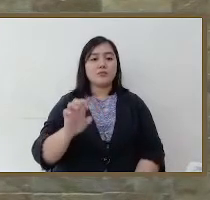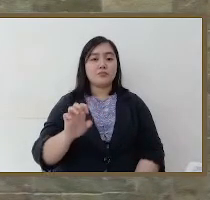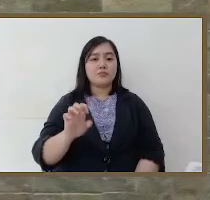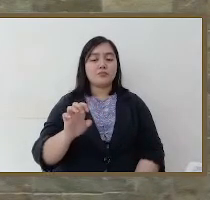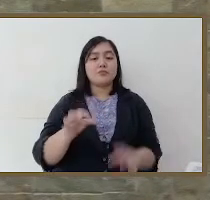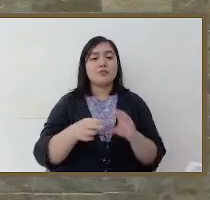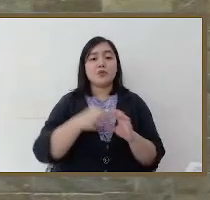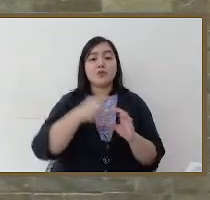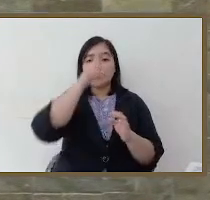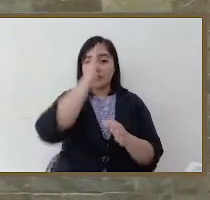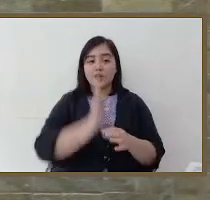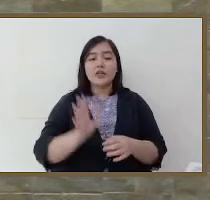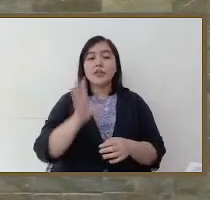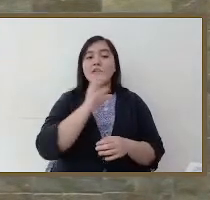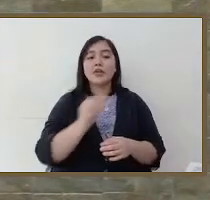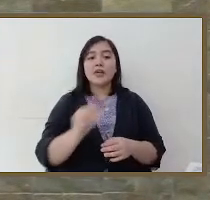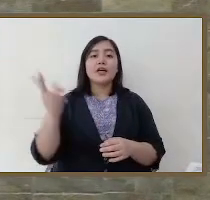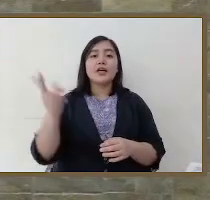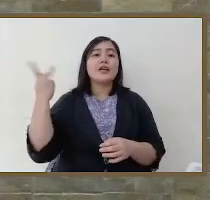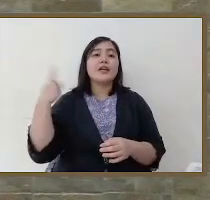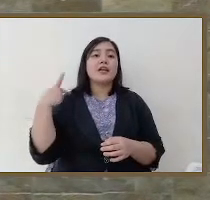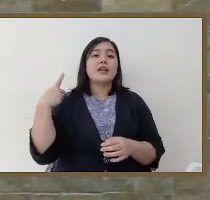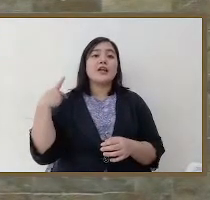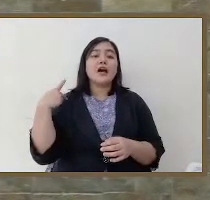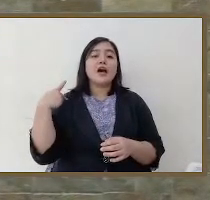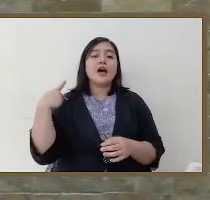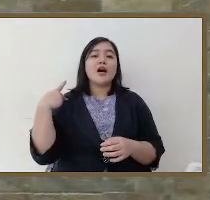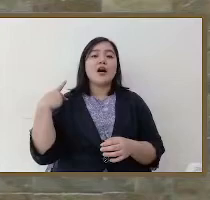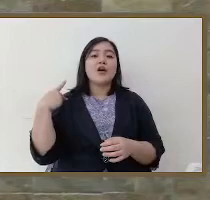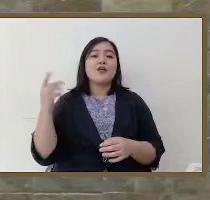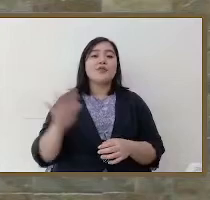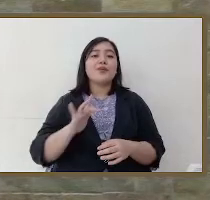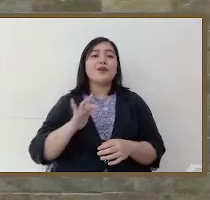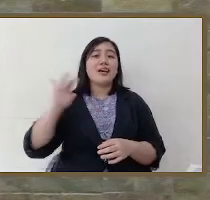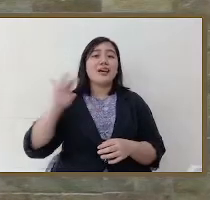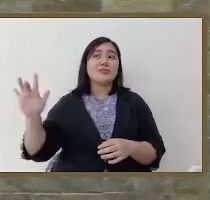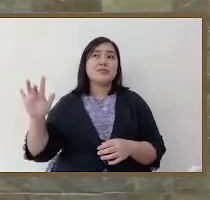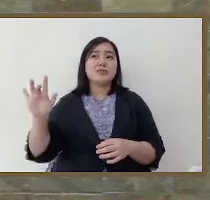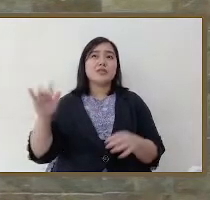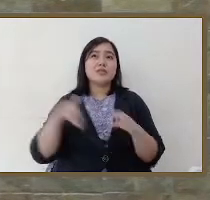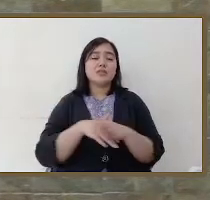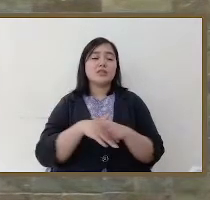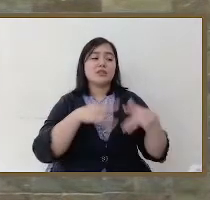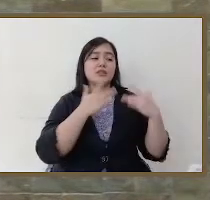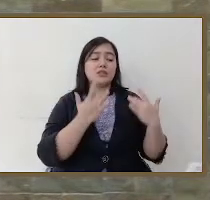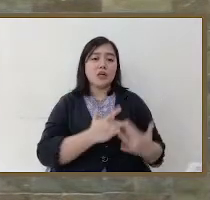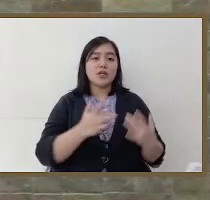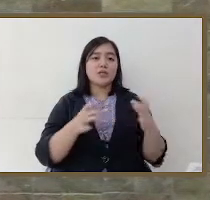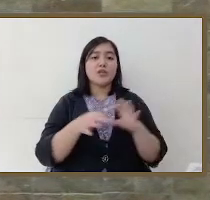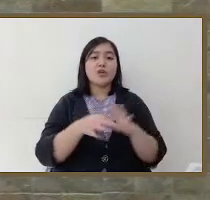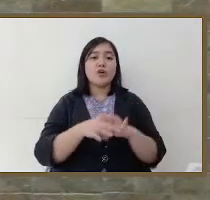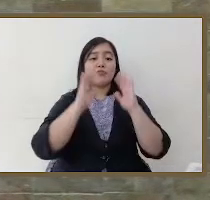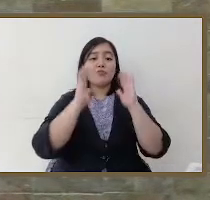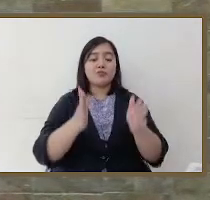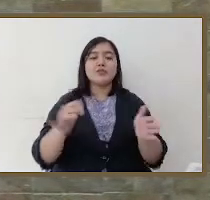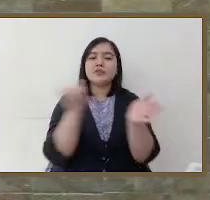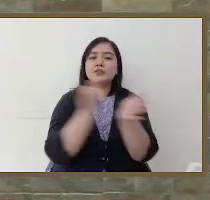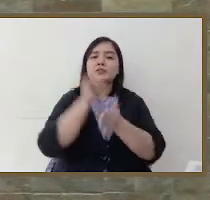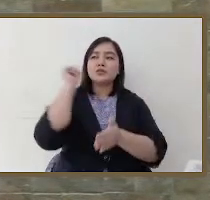vacuum in the heart of man, the life of all of us here, that only God can fill.